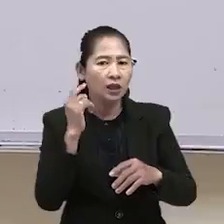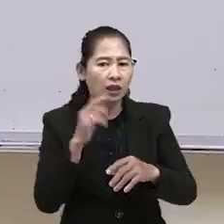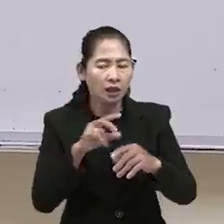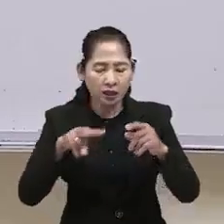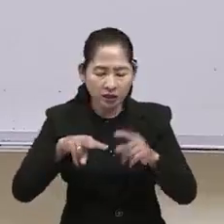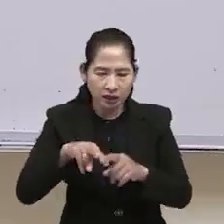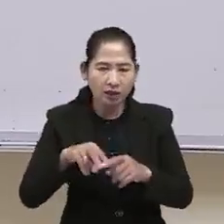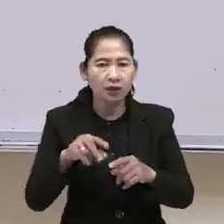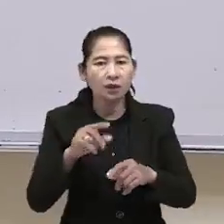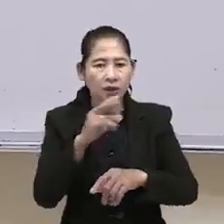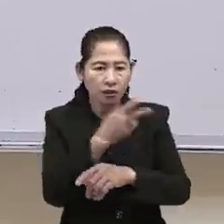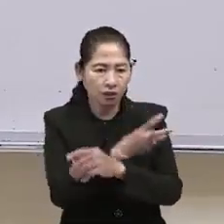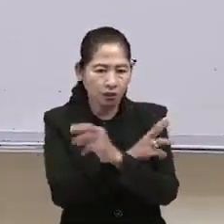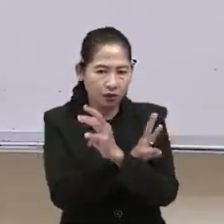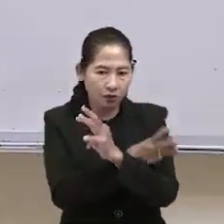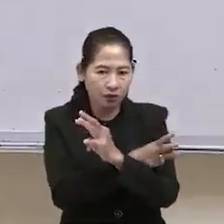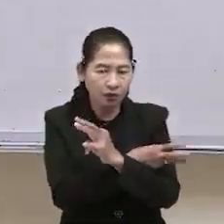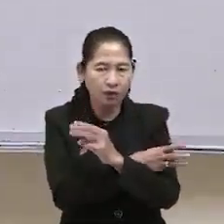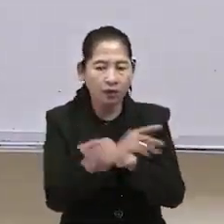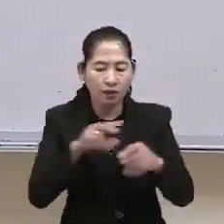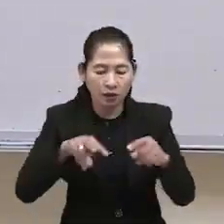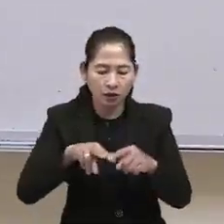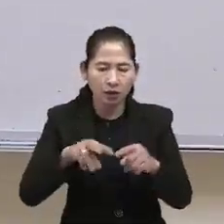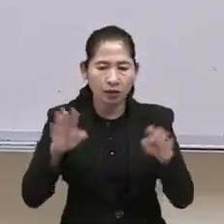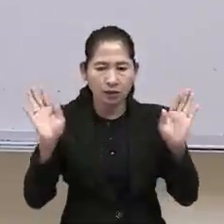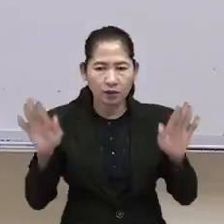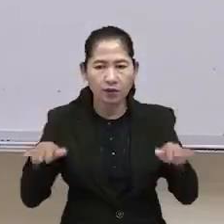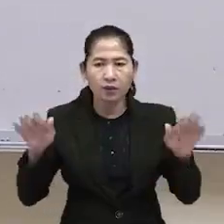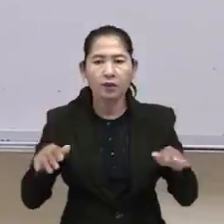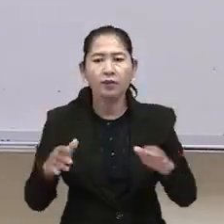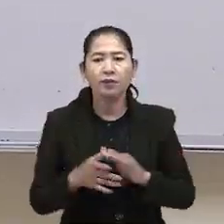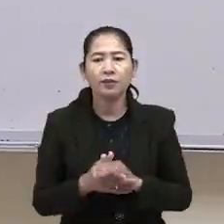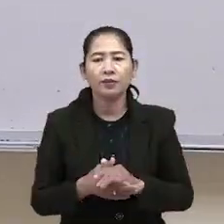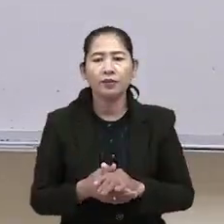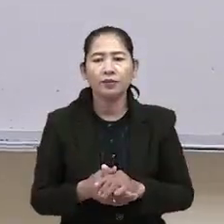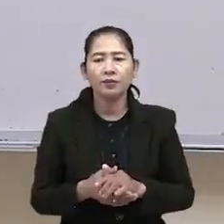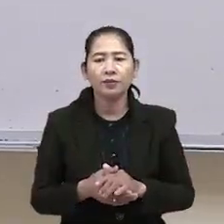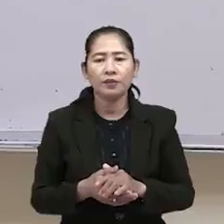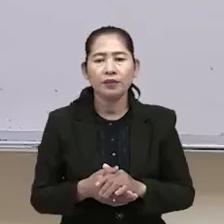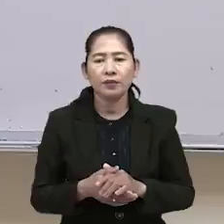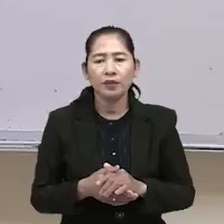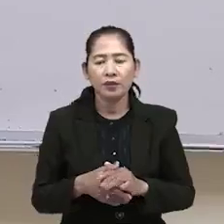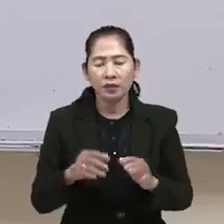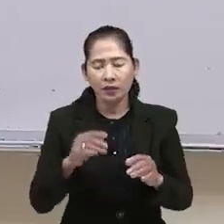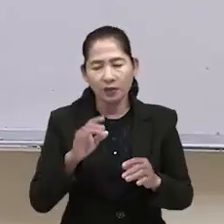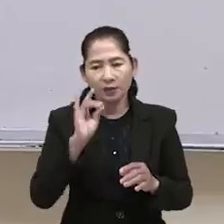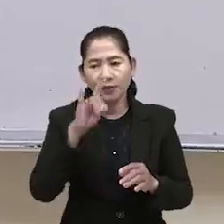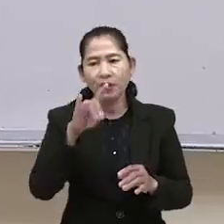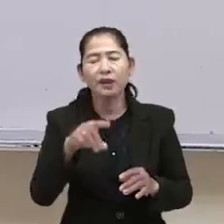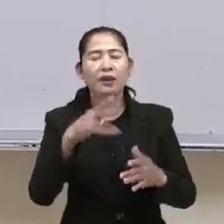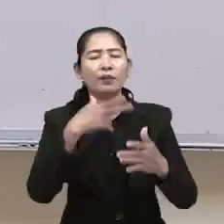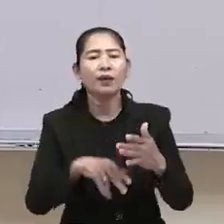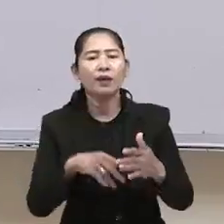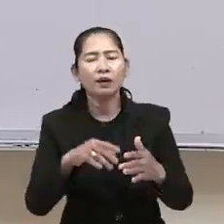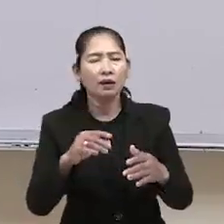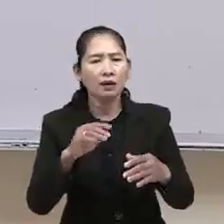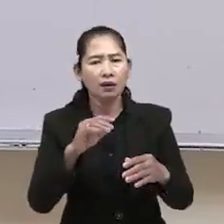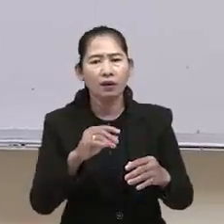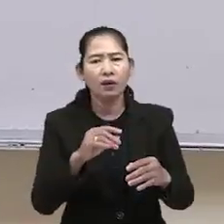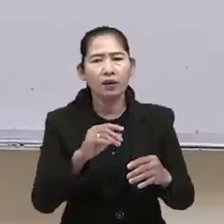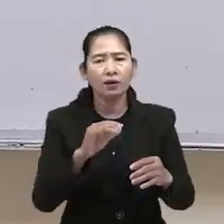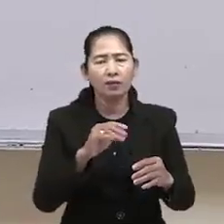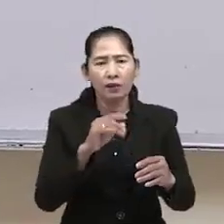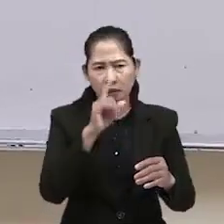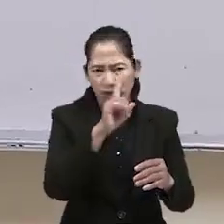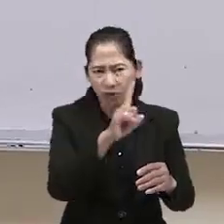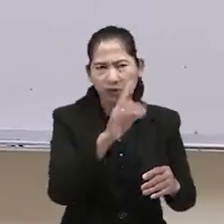ក់ស្លាបនៅមានផ្សេងទៀតចានិយាយទៅគម្រោងតែងមួយនេះតែងអំពីសត្វអីក៏បានដែរកូនឲ្យមានសម្ដៅតែឆ្មាឆ្កែ